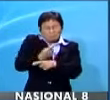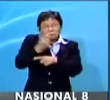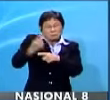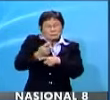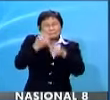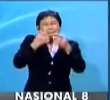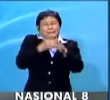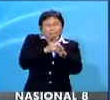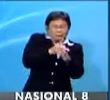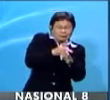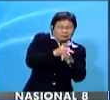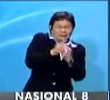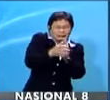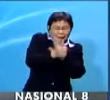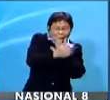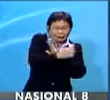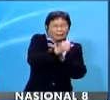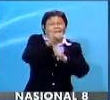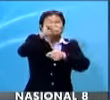and